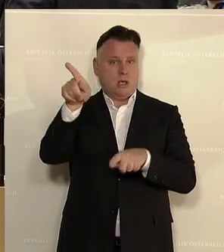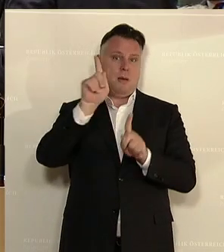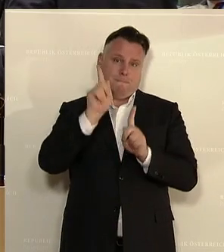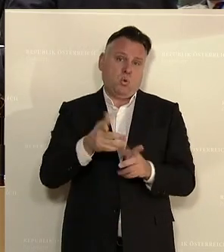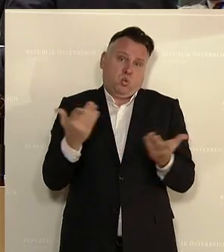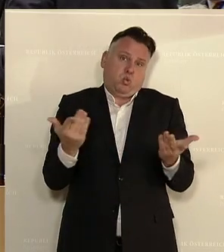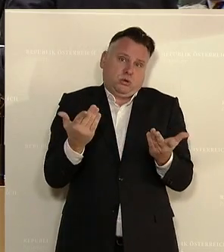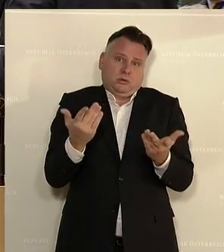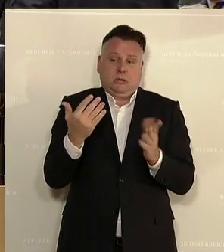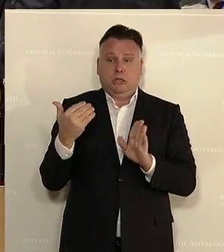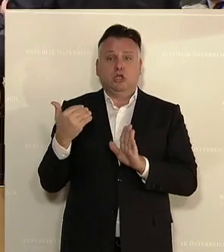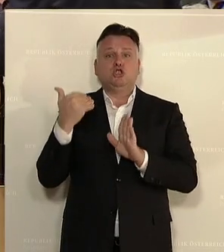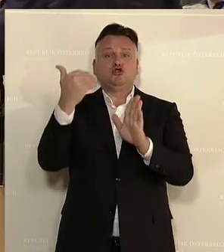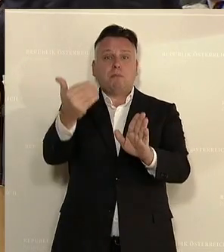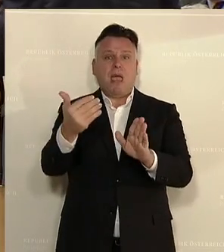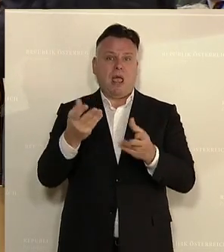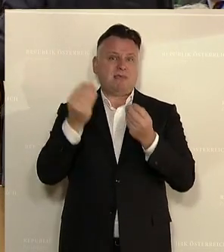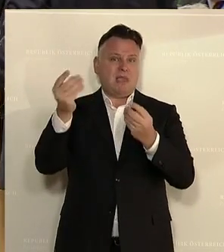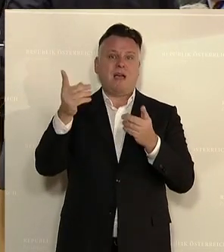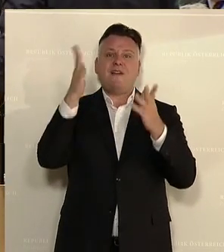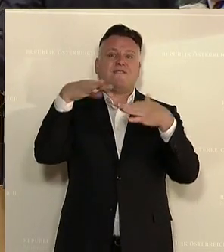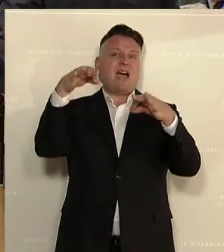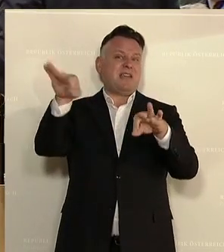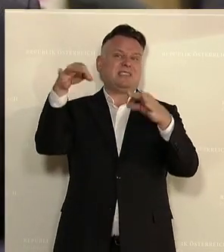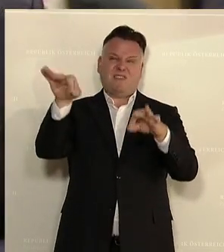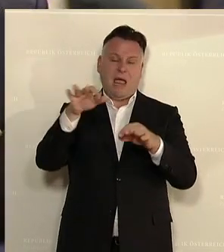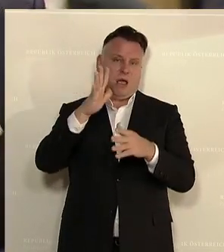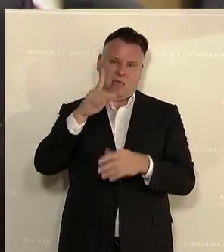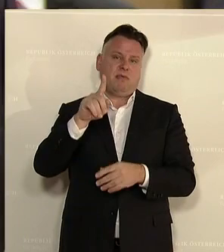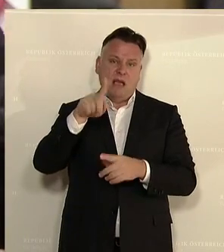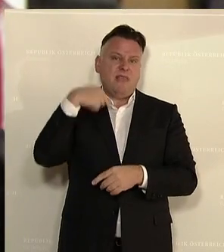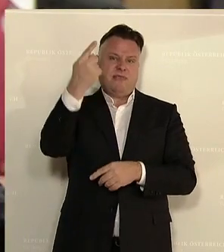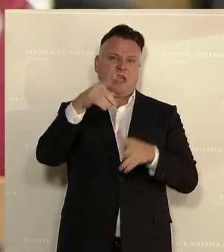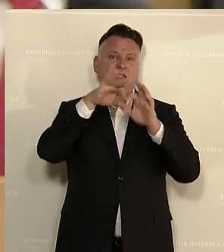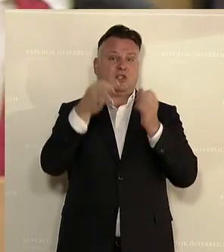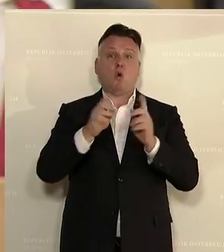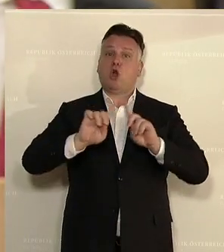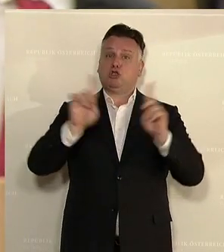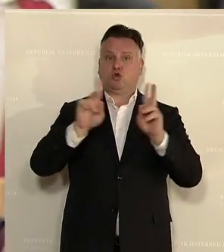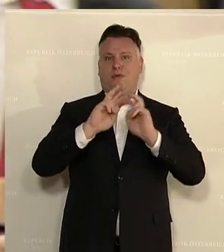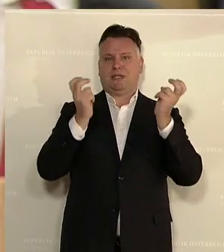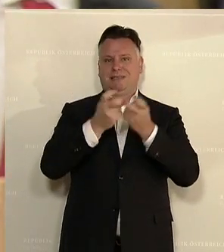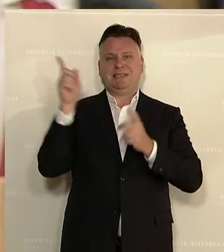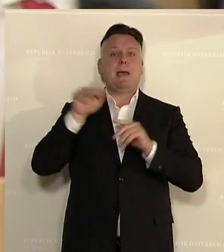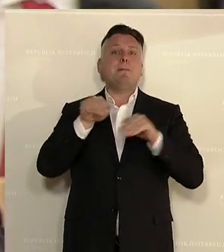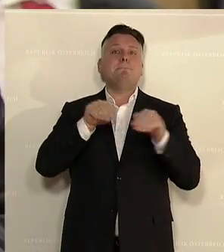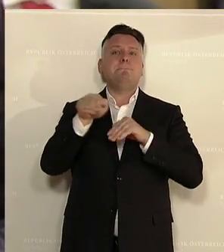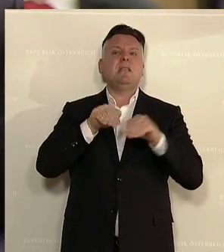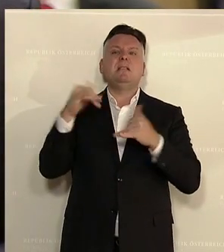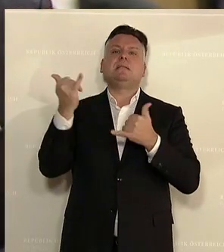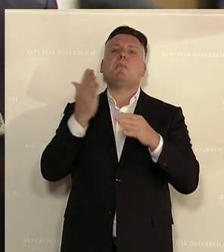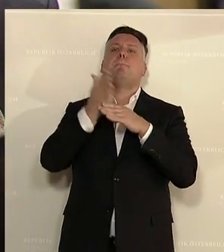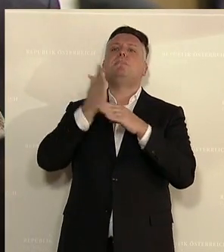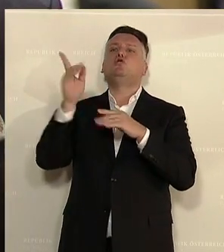später damit beginnen, sich in Weihnachtsstimmung zu begeben. Dann müssen wir nächste Woche noch eine Sondersitzung machen. Dann muss die Frau Minister halt jetzt einmal aufhören, irgendwo im Ausland